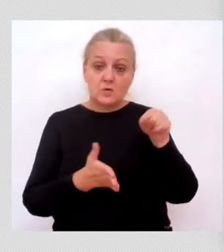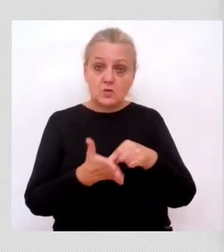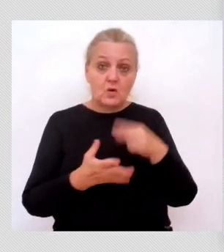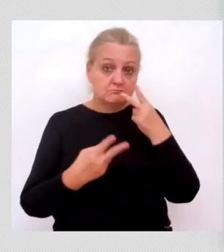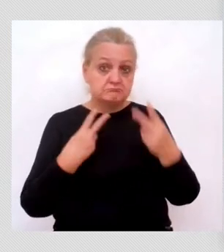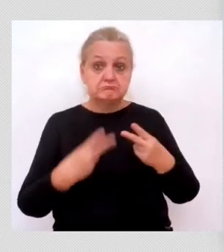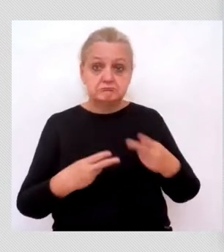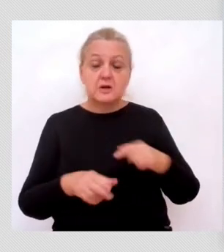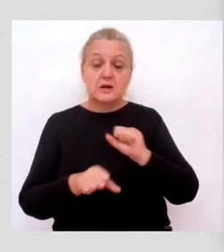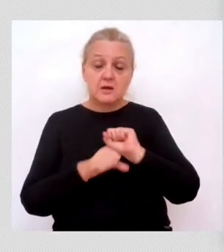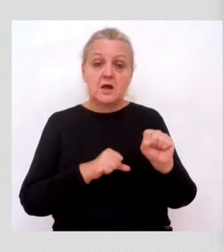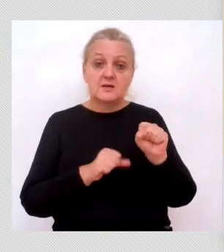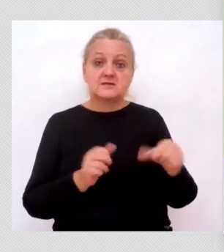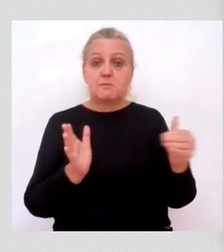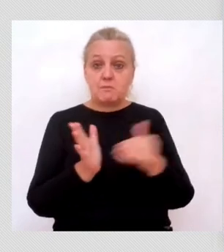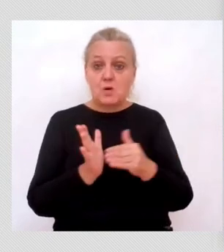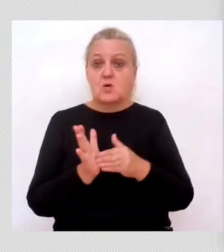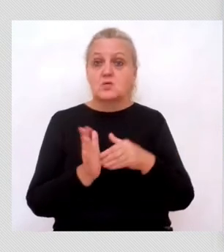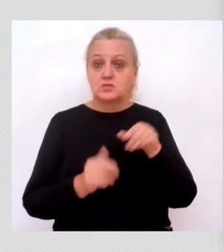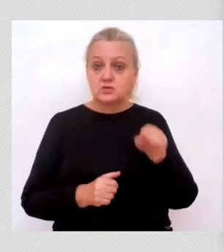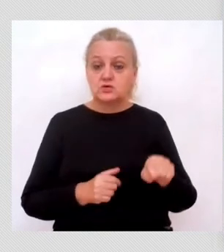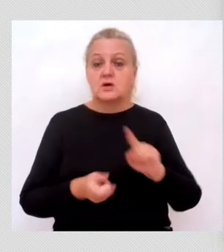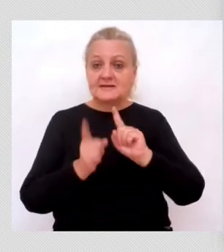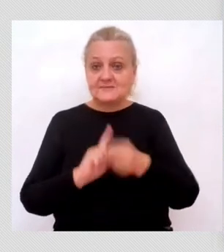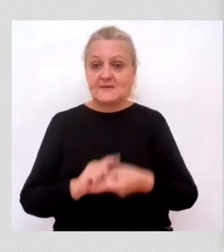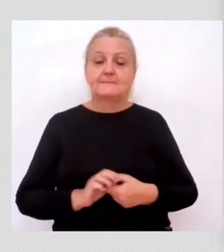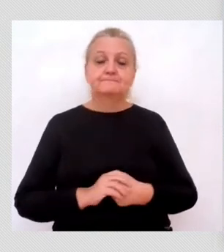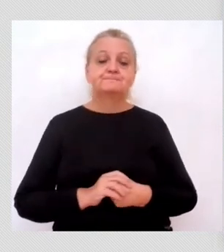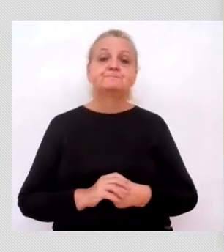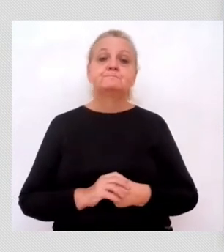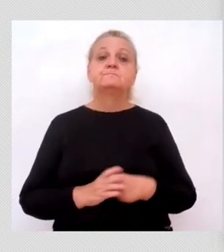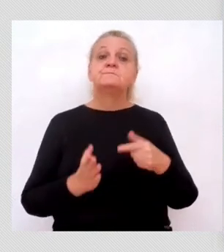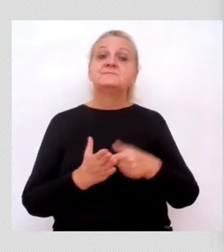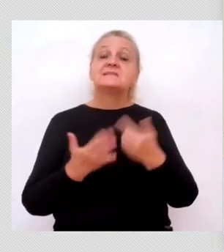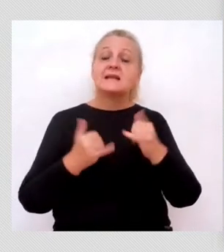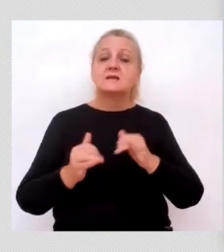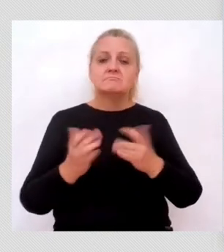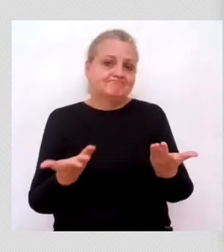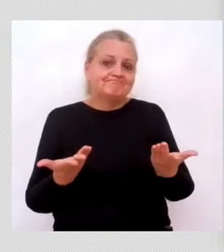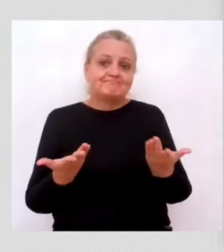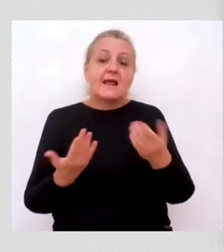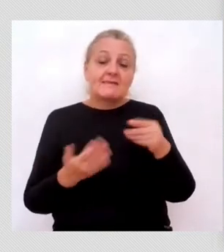pewne potrzeby zmian. Też tutaj nie sposób nie zgodzić się z